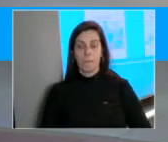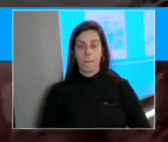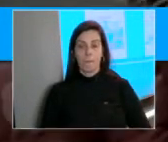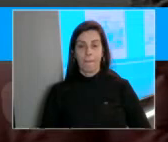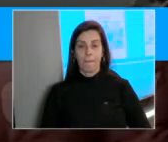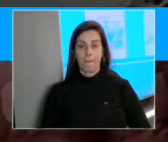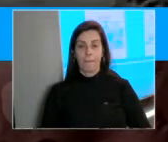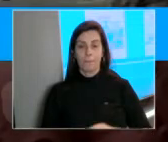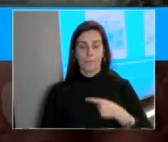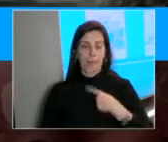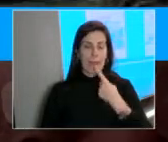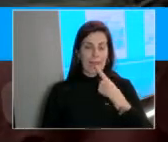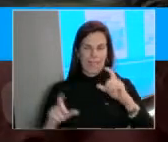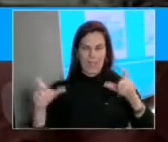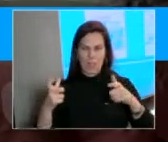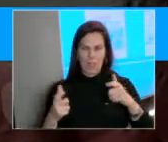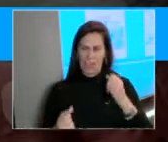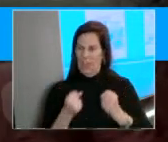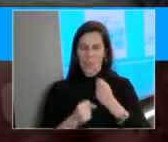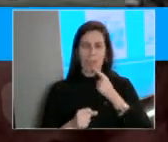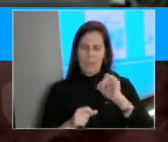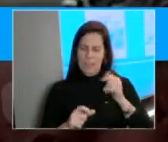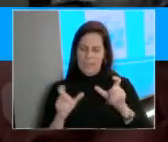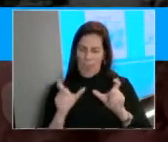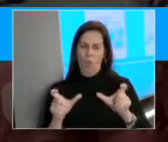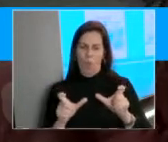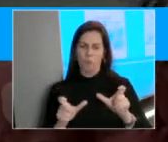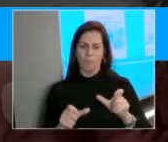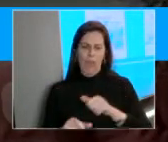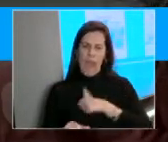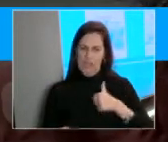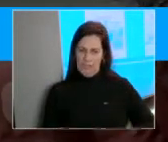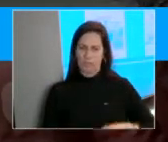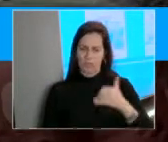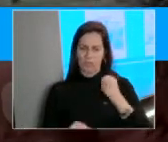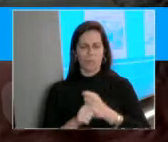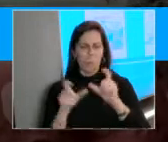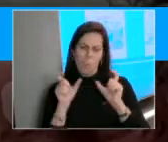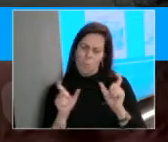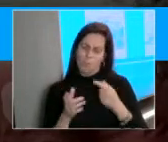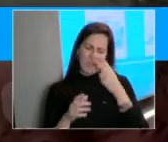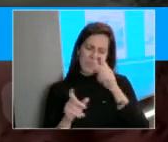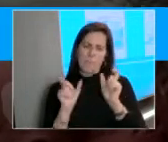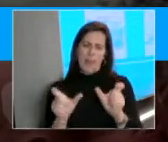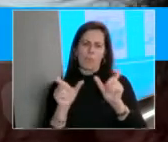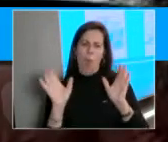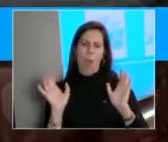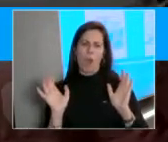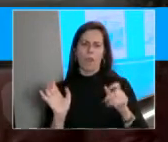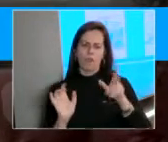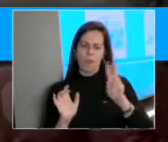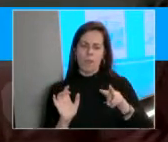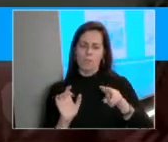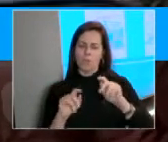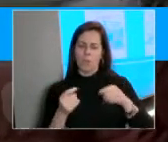תשמע, להגיד נצורים קצת מילה קשה, אבל סגרו, כן, הסינים נוקטים בצעדי מניעה, והם סגרו מקומות שבהם יש